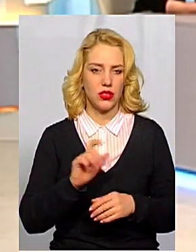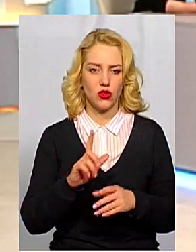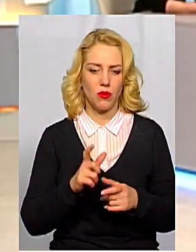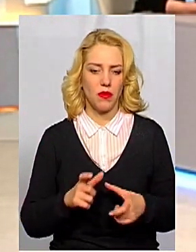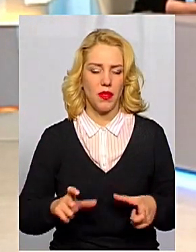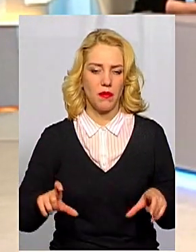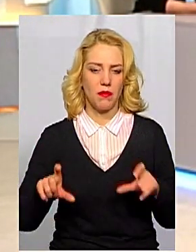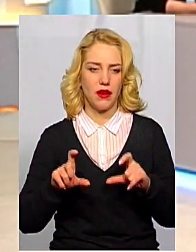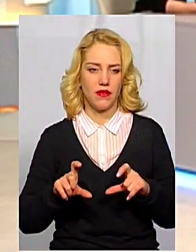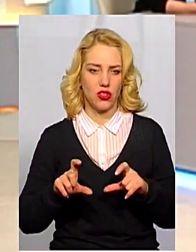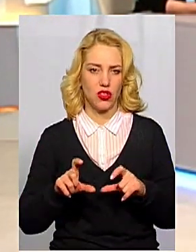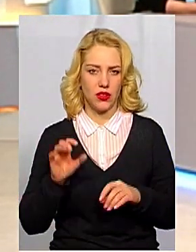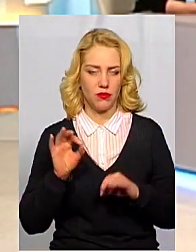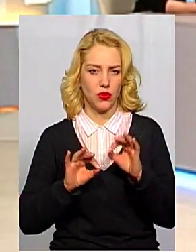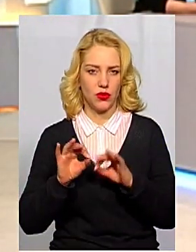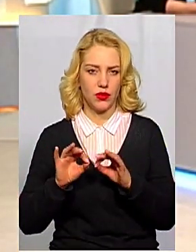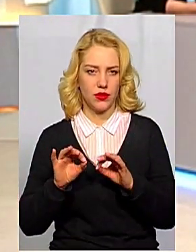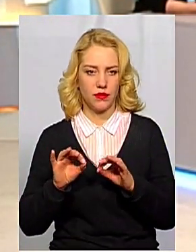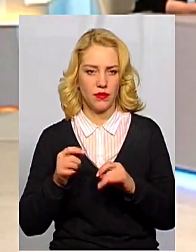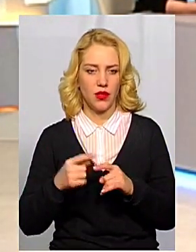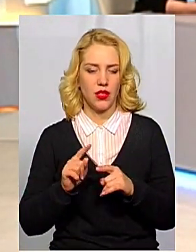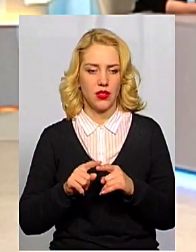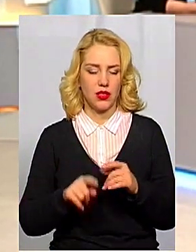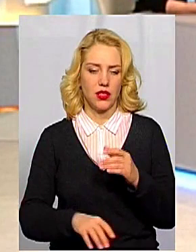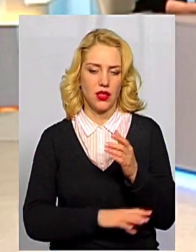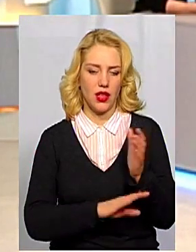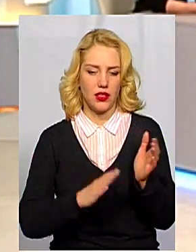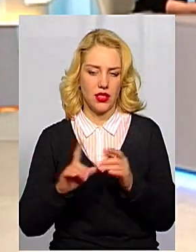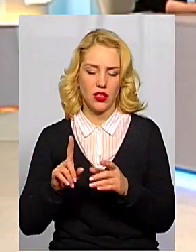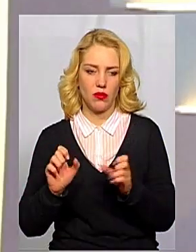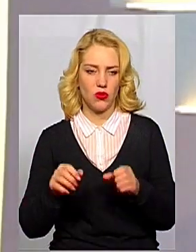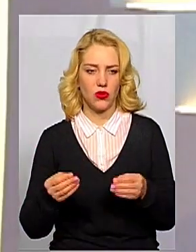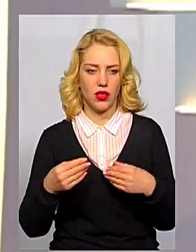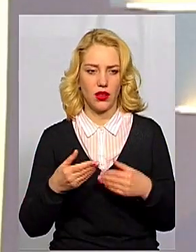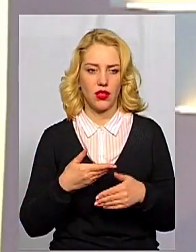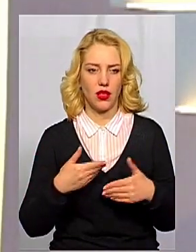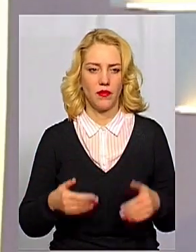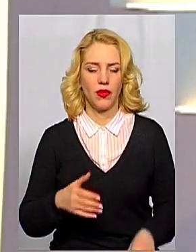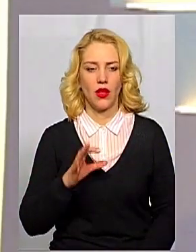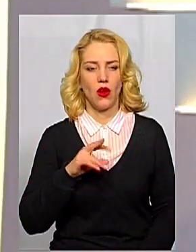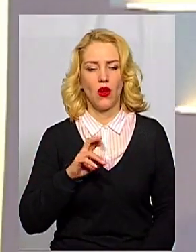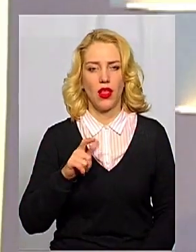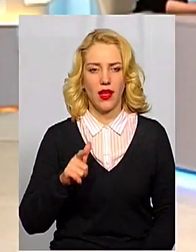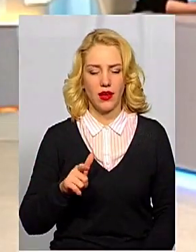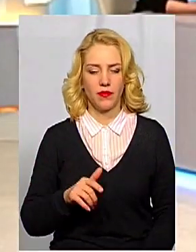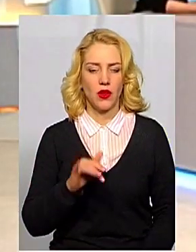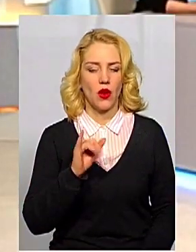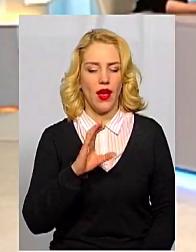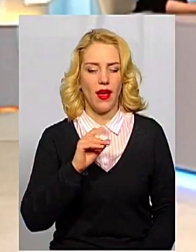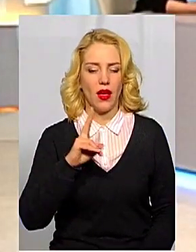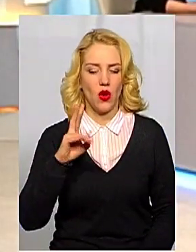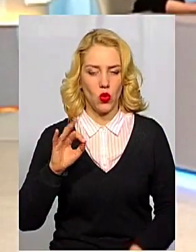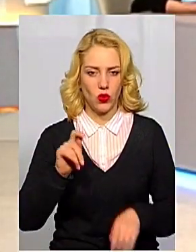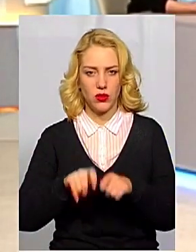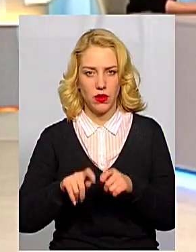річний приріст, який там, так мовити, ці насадження можуть дати нам. Пане Олеже, у екоінспекції виникали якісь